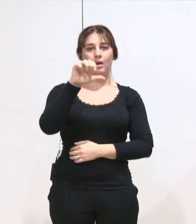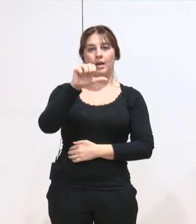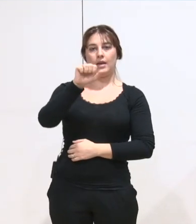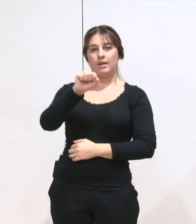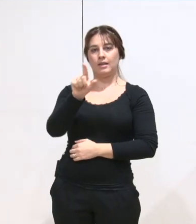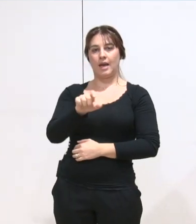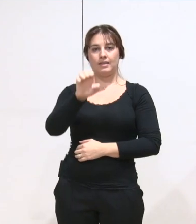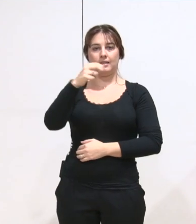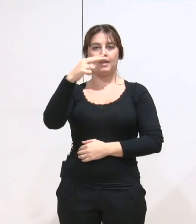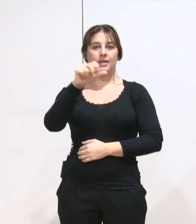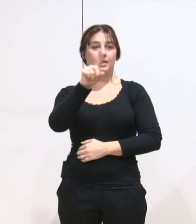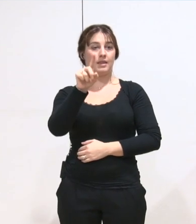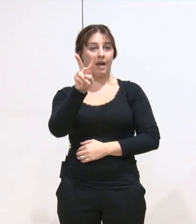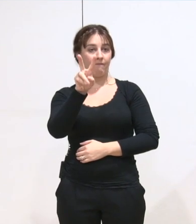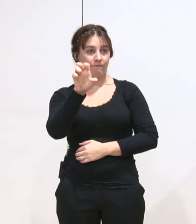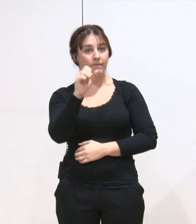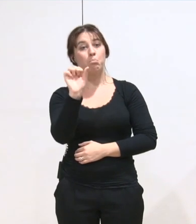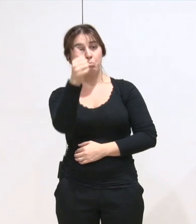commencer.